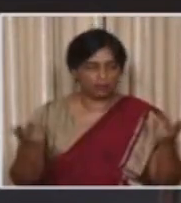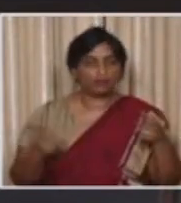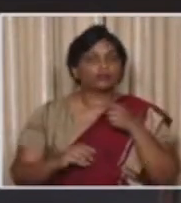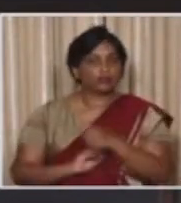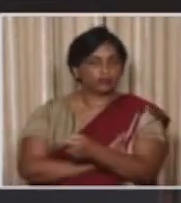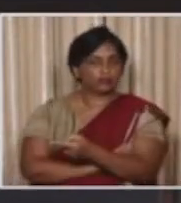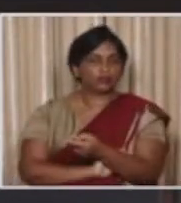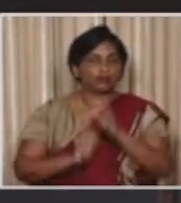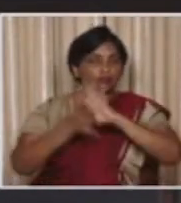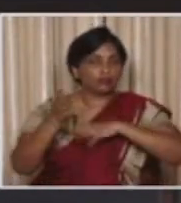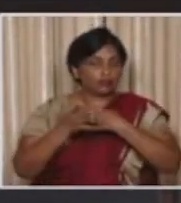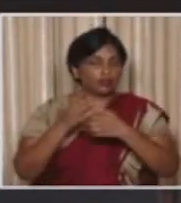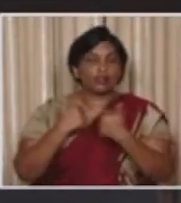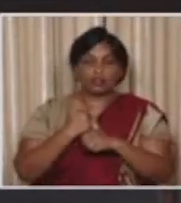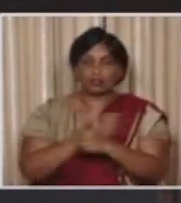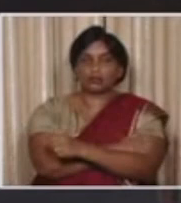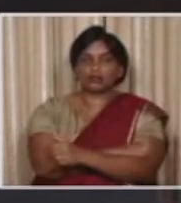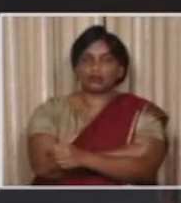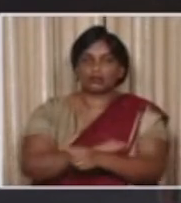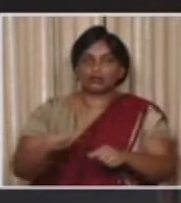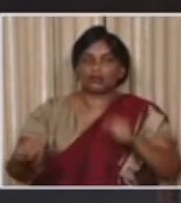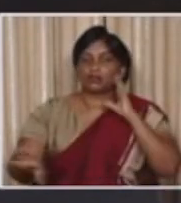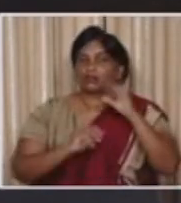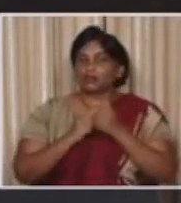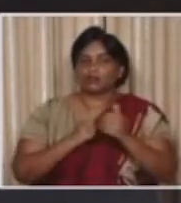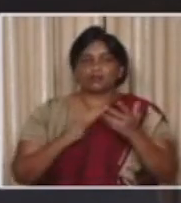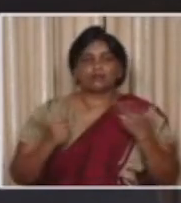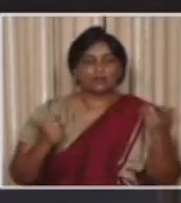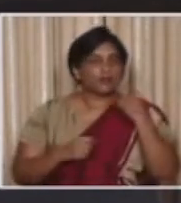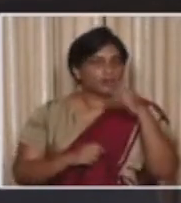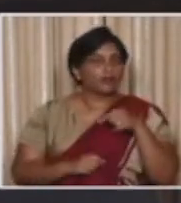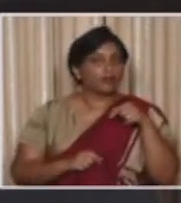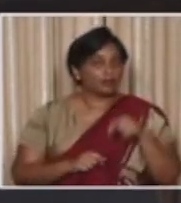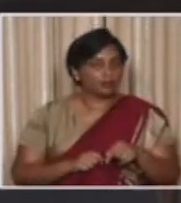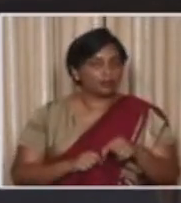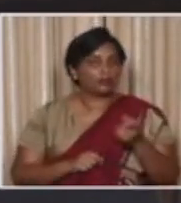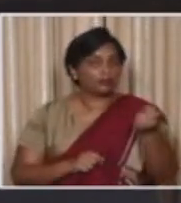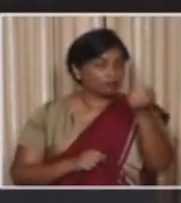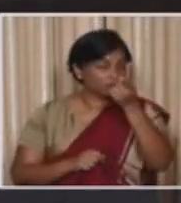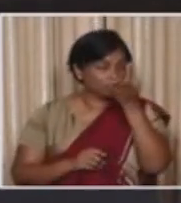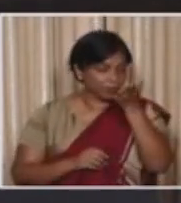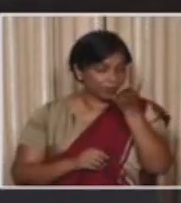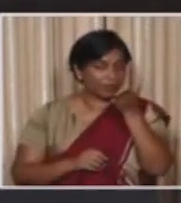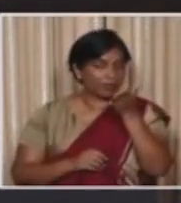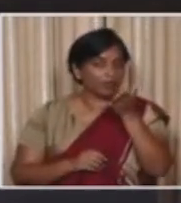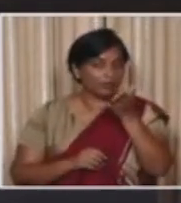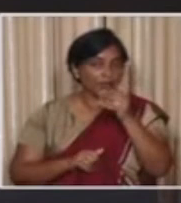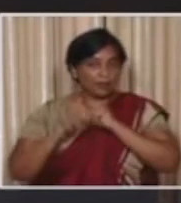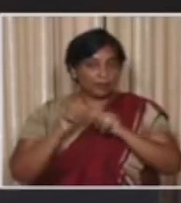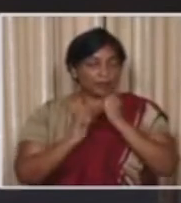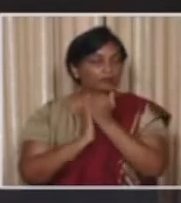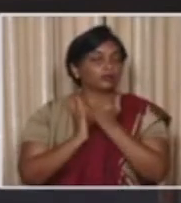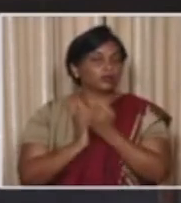මේකේ එස්ටිමේට්ස් හැදුවා. එස්ටිමේට්ස් වලට දත්ත ගැනීම කරන්න බෑ. ඒ නිසා අද තමුන්නාසේගේ ඖෂධ